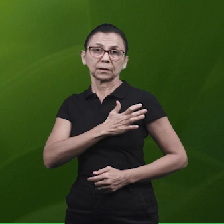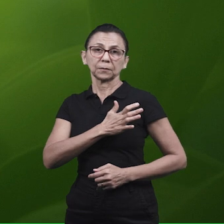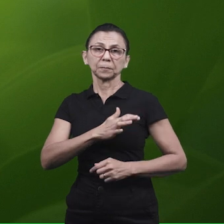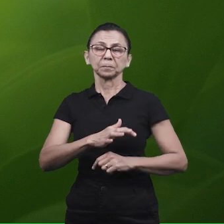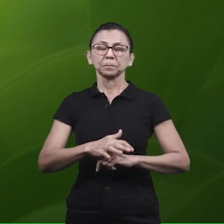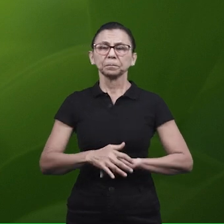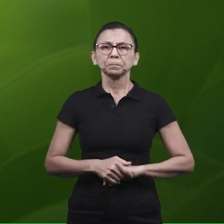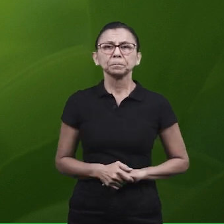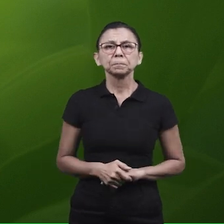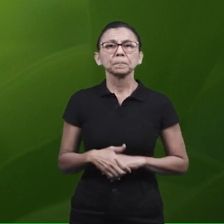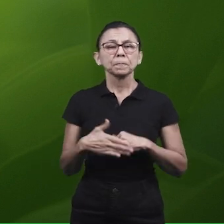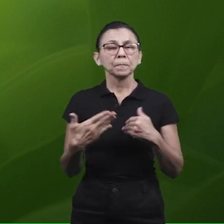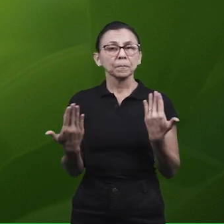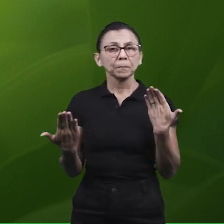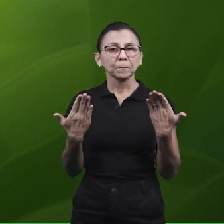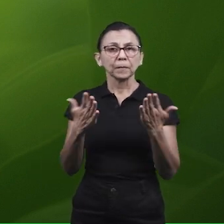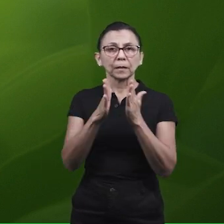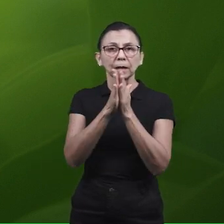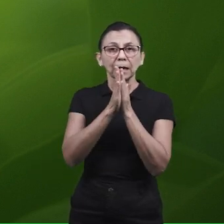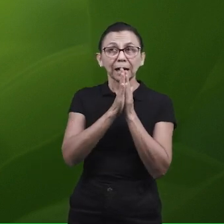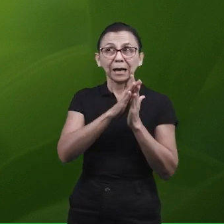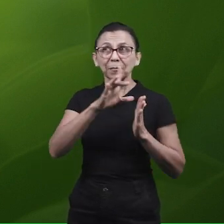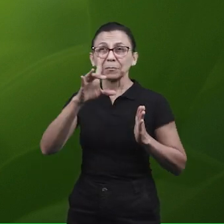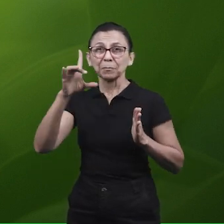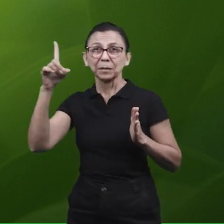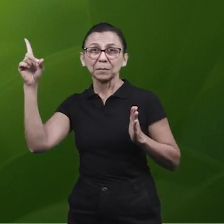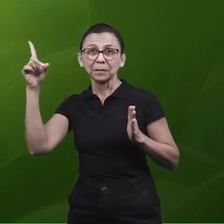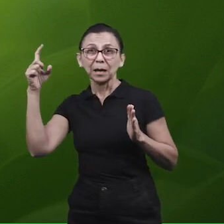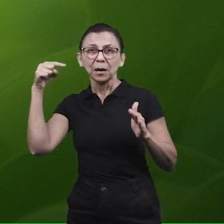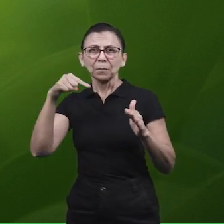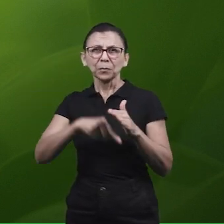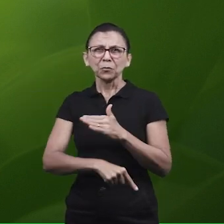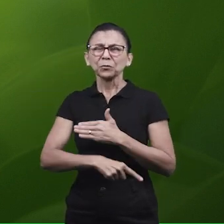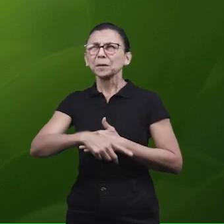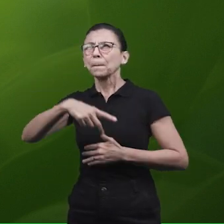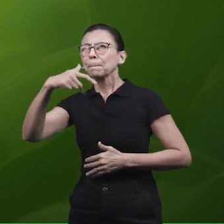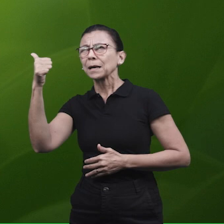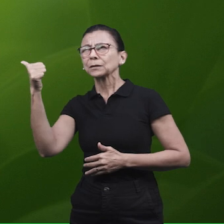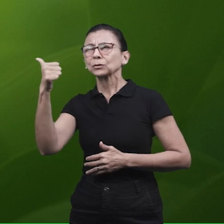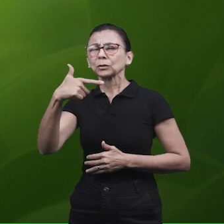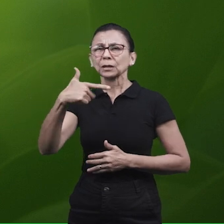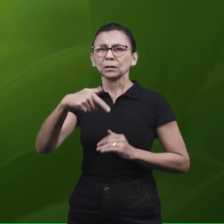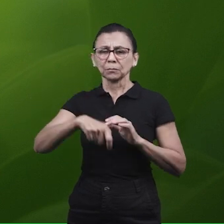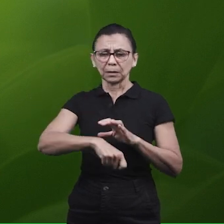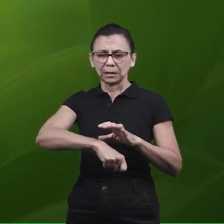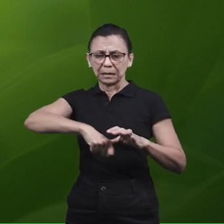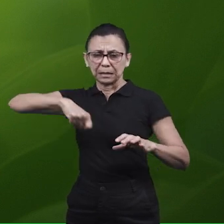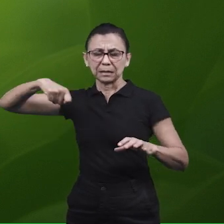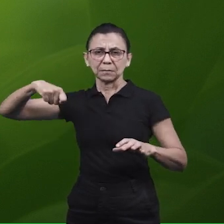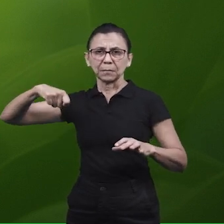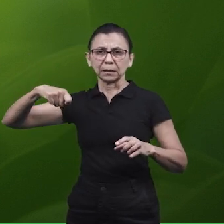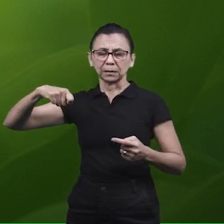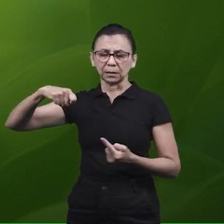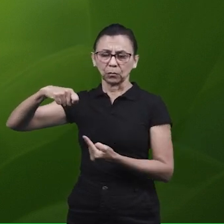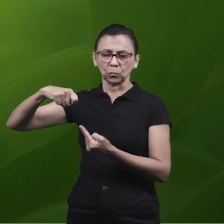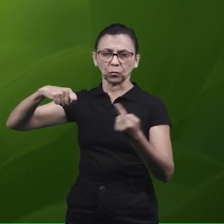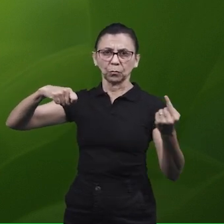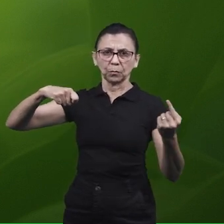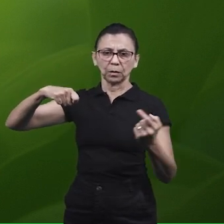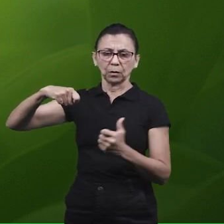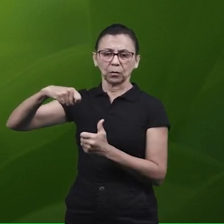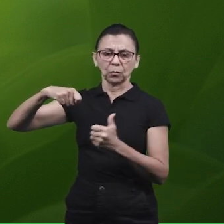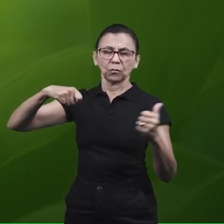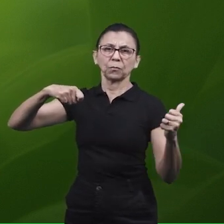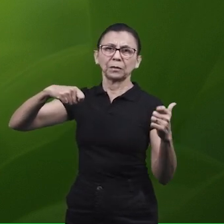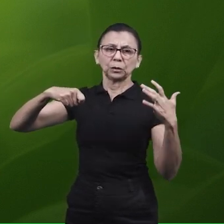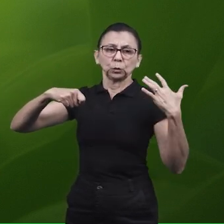et intentions du cœur. Hébreux 4, 12. Il est intéressant ici que le texte fait une comparaison. Il montre que la parole de Dieu est plus